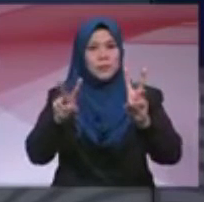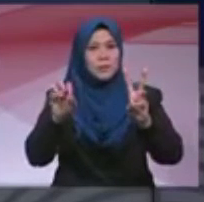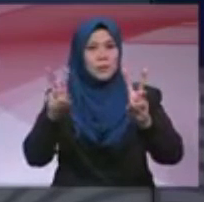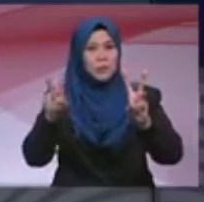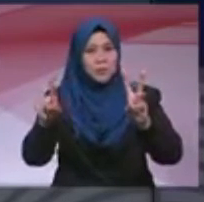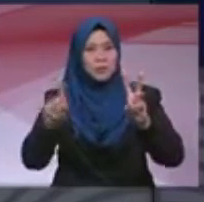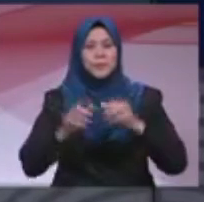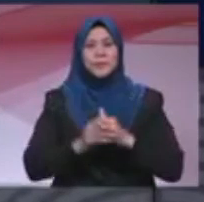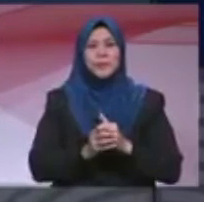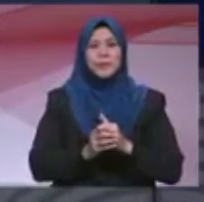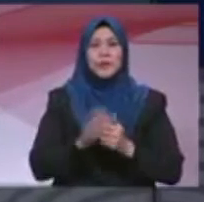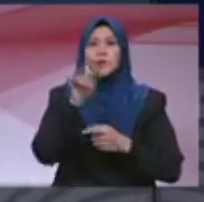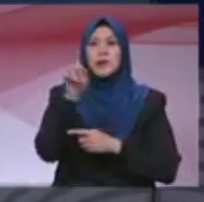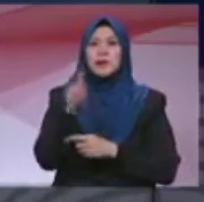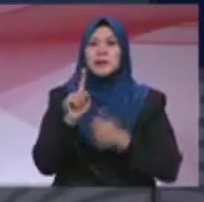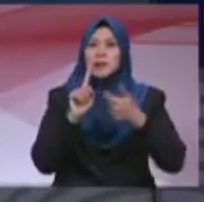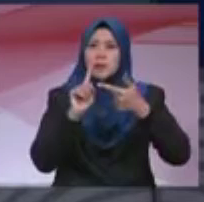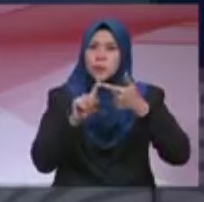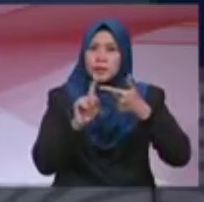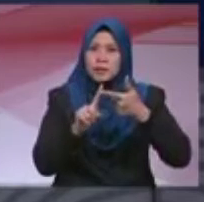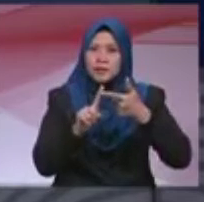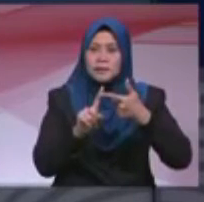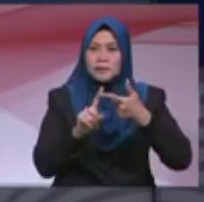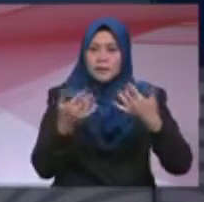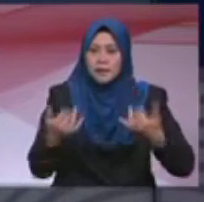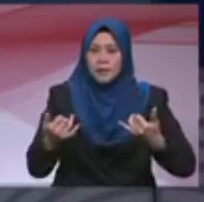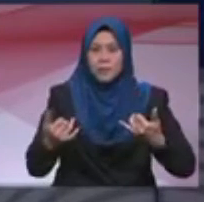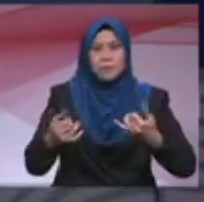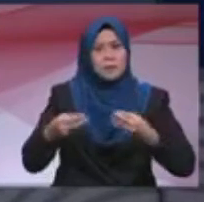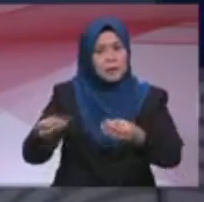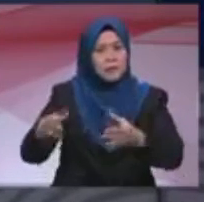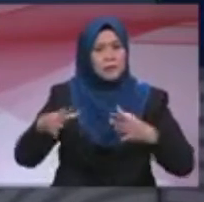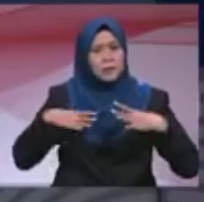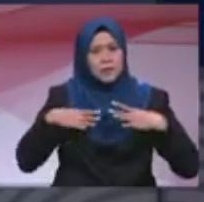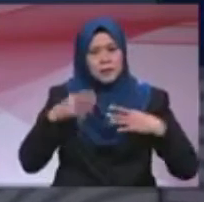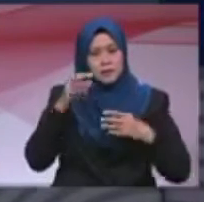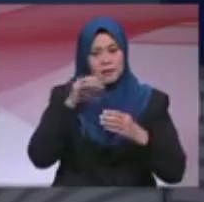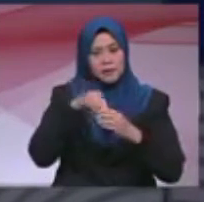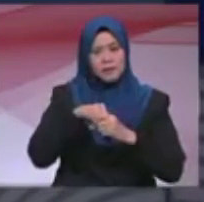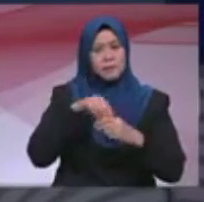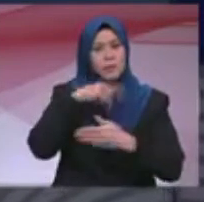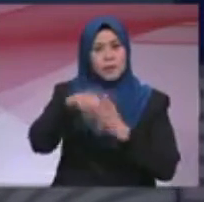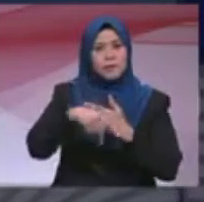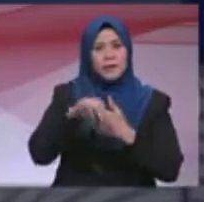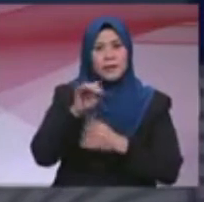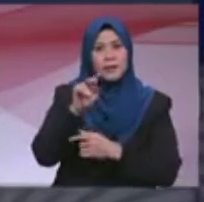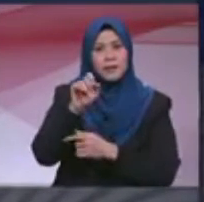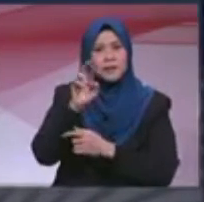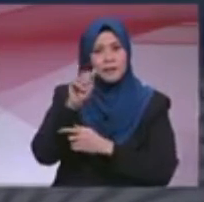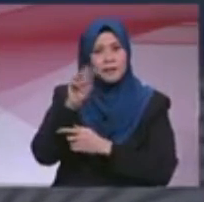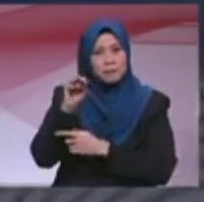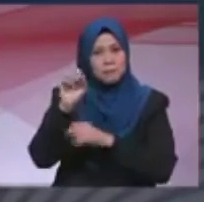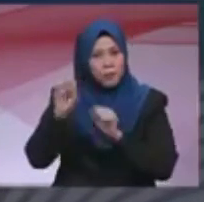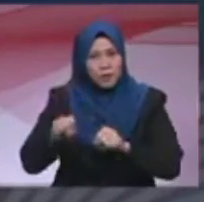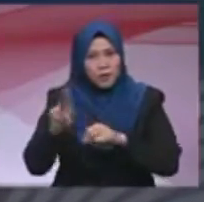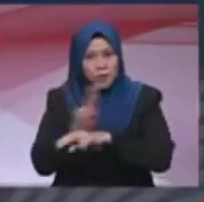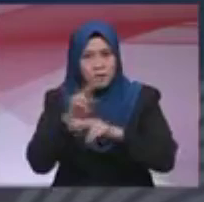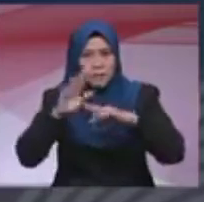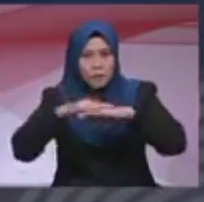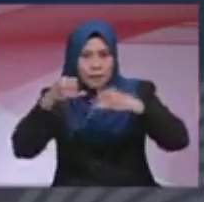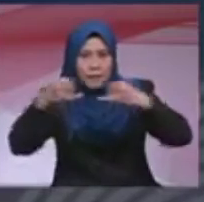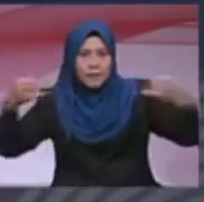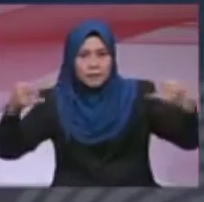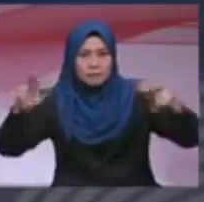Dan soalan kedua ialah, adakah kursus dalam cuti bagi guru interim akan dijalankan atas talian?